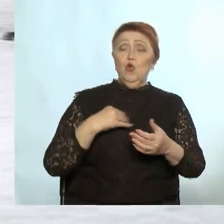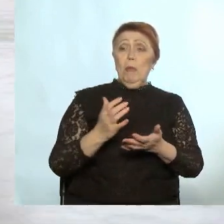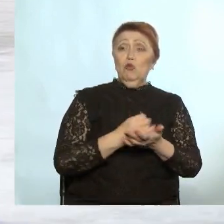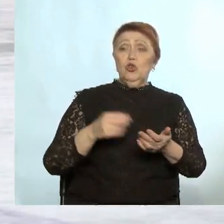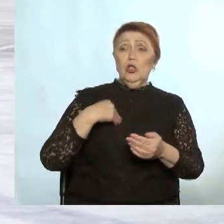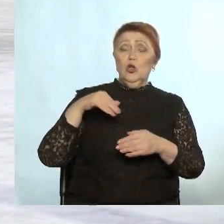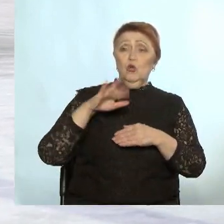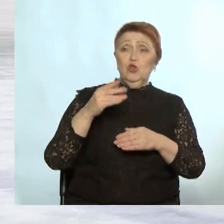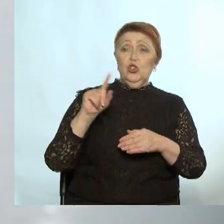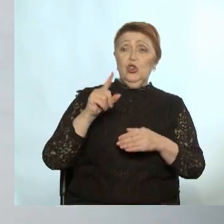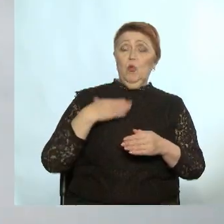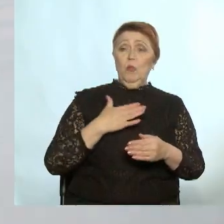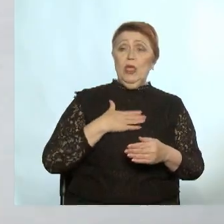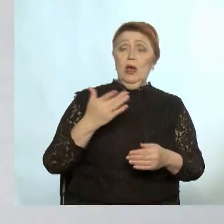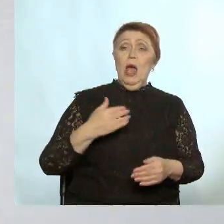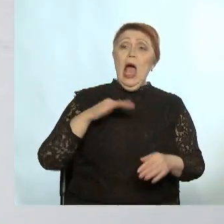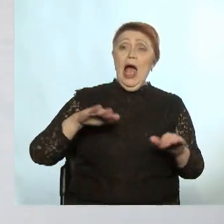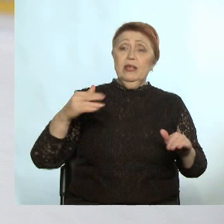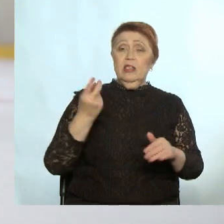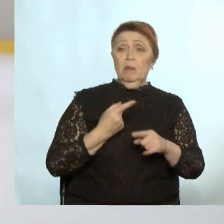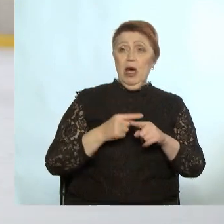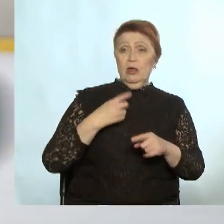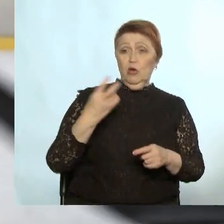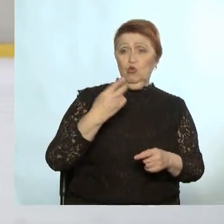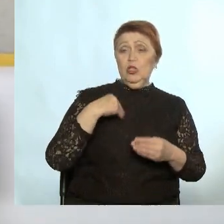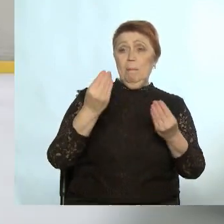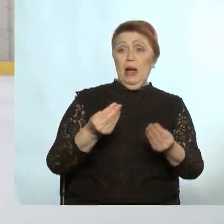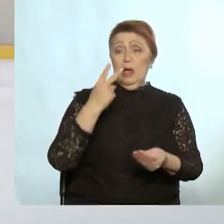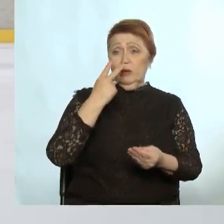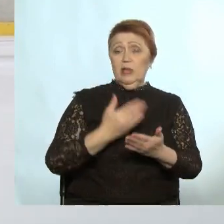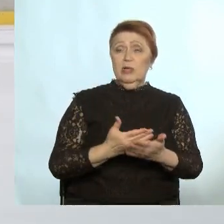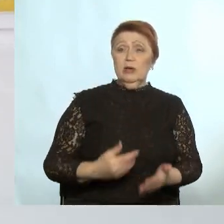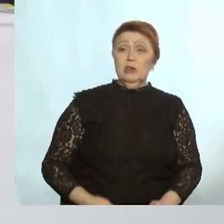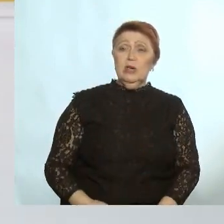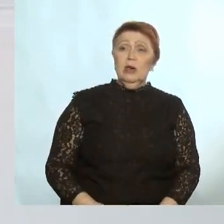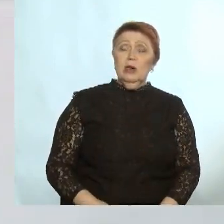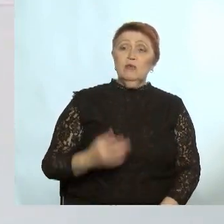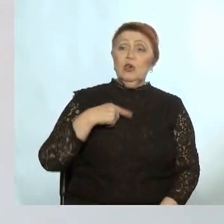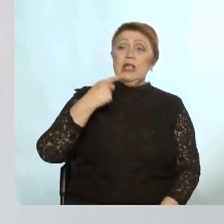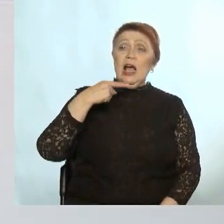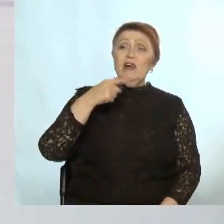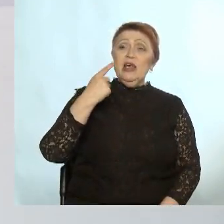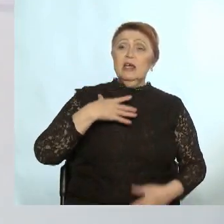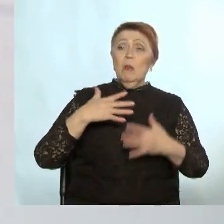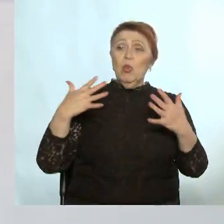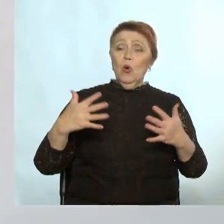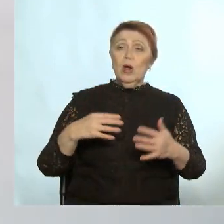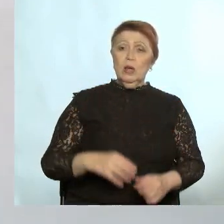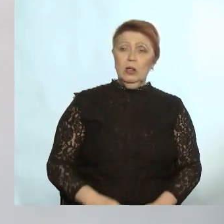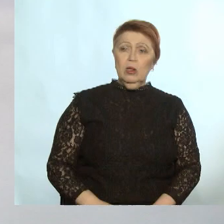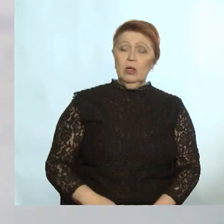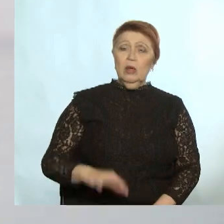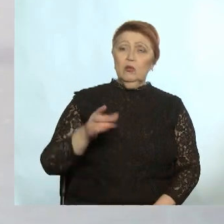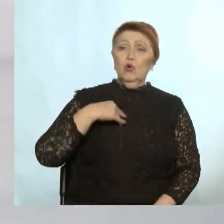а детям в этом возрасте очень важно показывать. Очень важно, потому что они, говори, не говори, они вот за показом